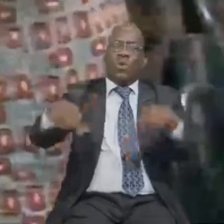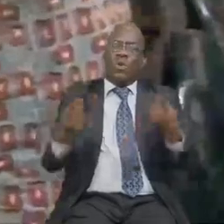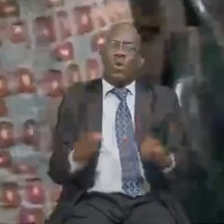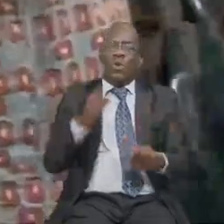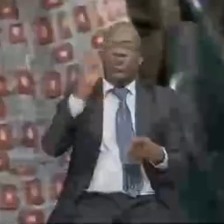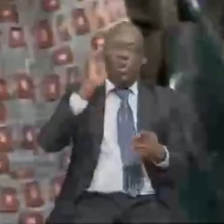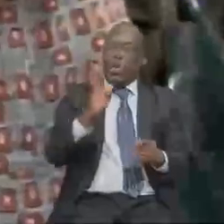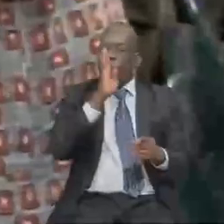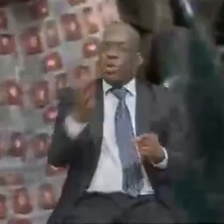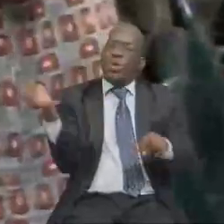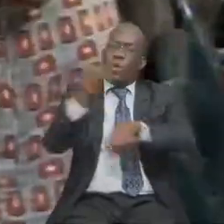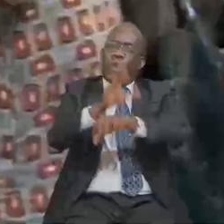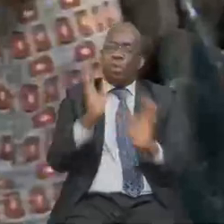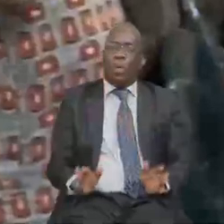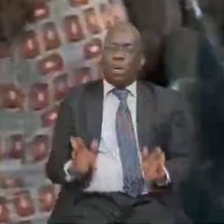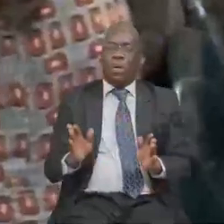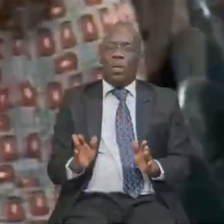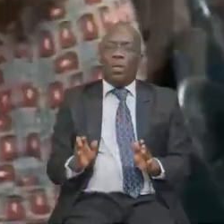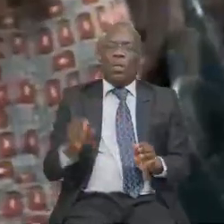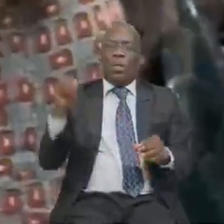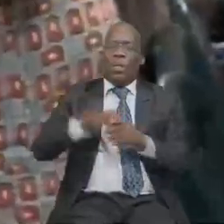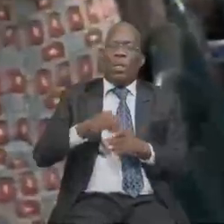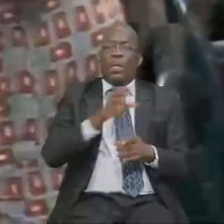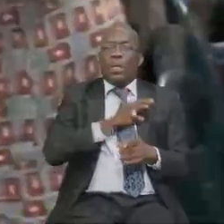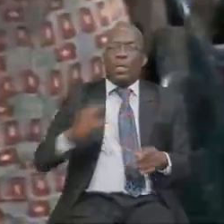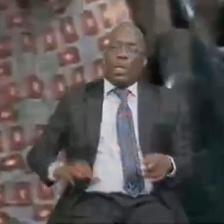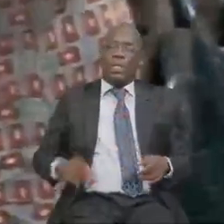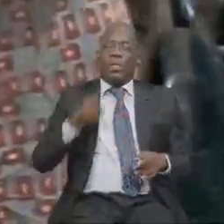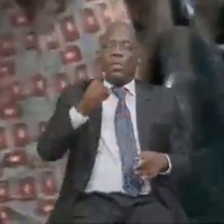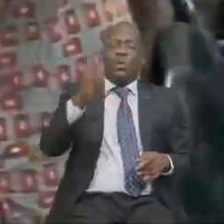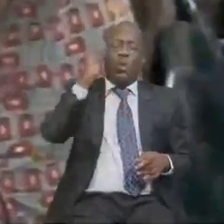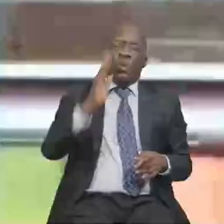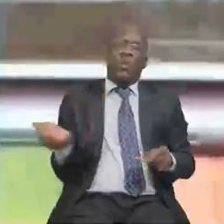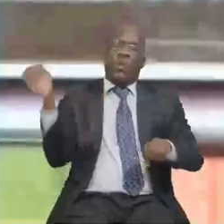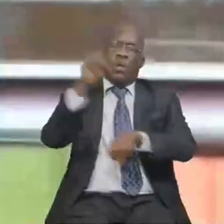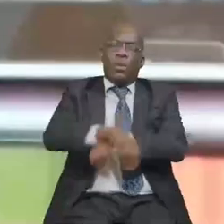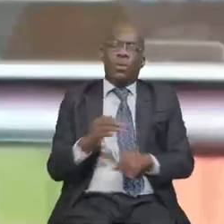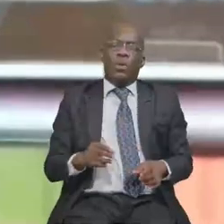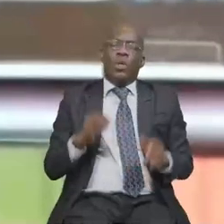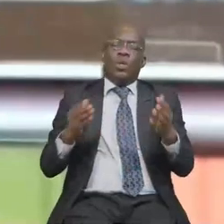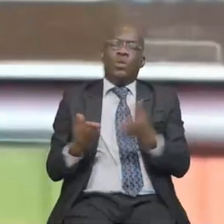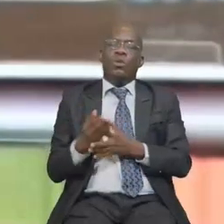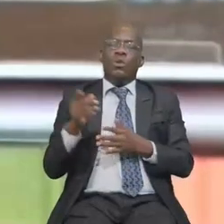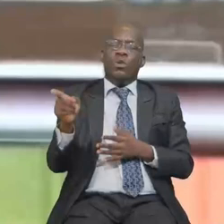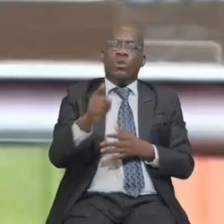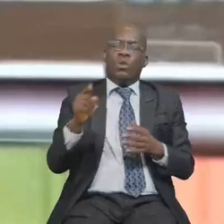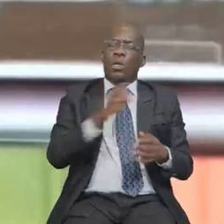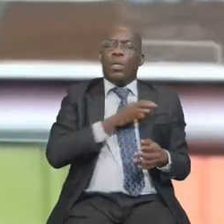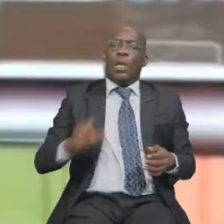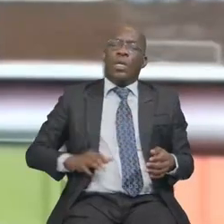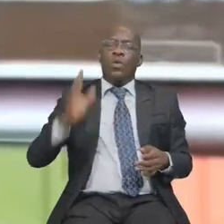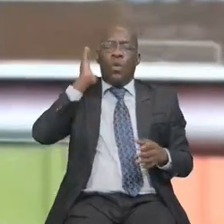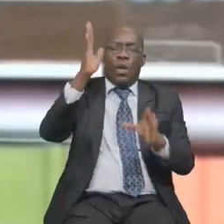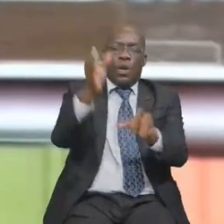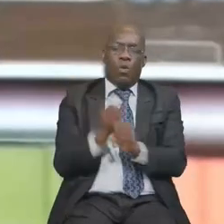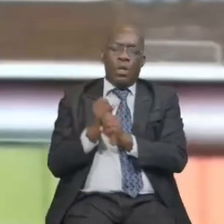vainqueurs. En Christ, tu vas gagner. À travers toi, Christ va gagner. À travers